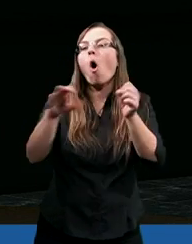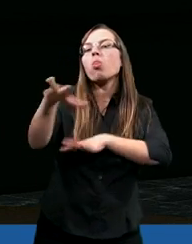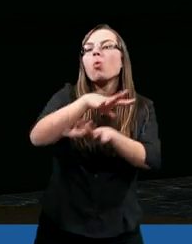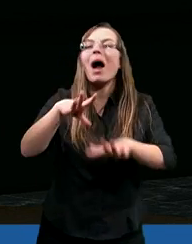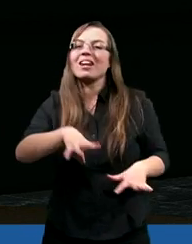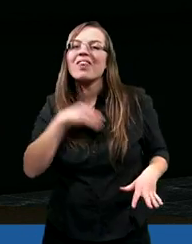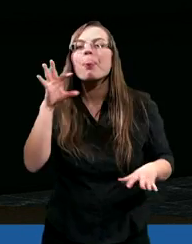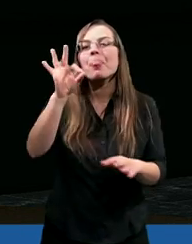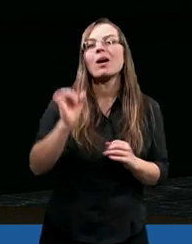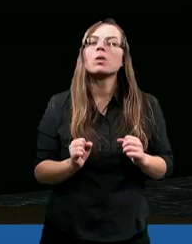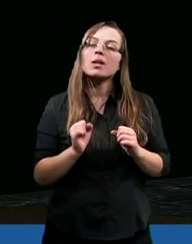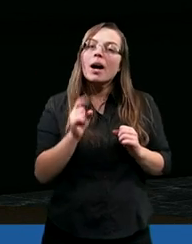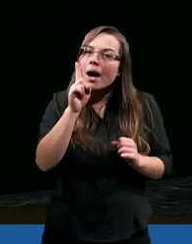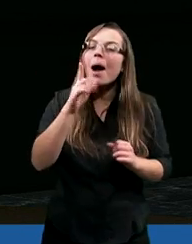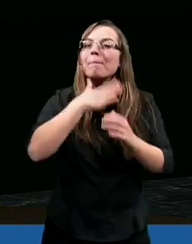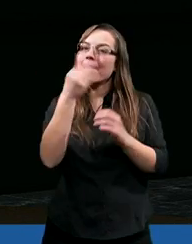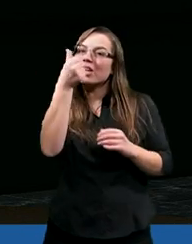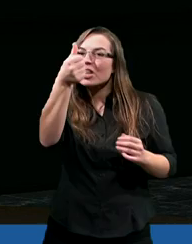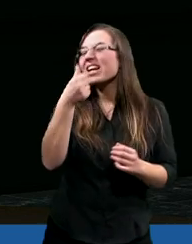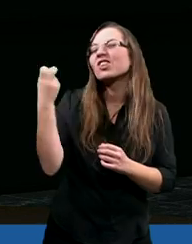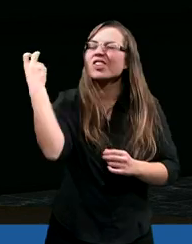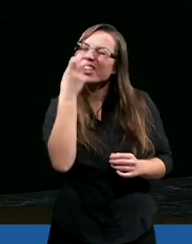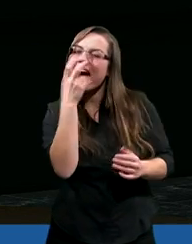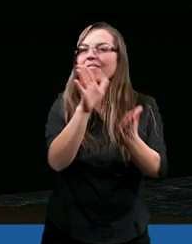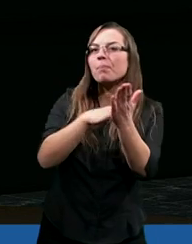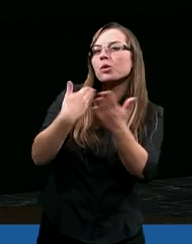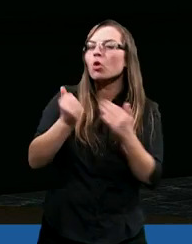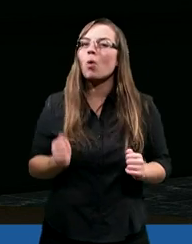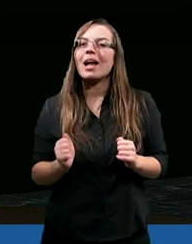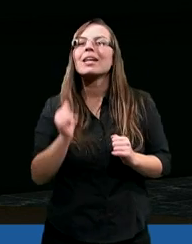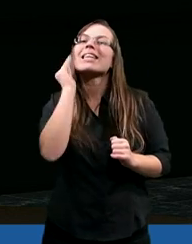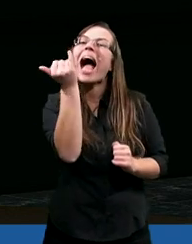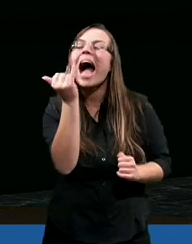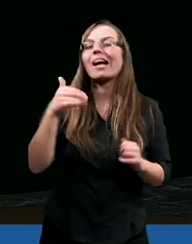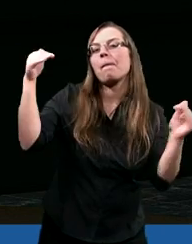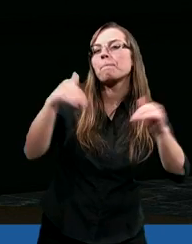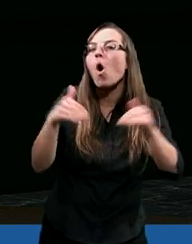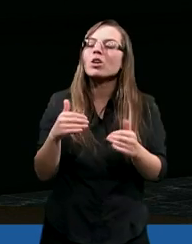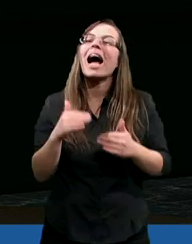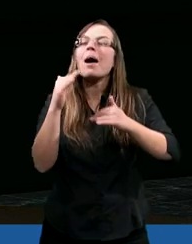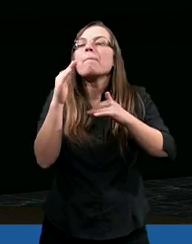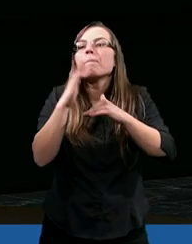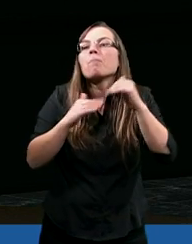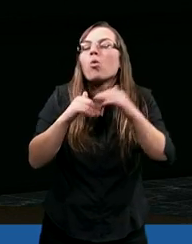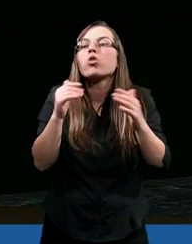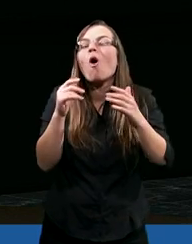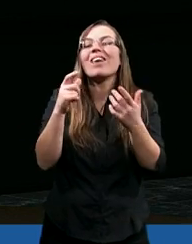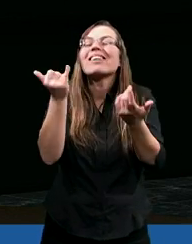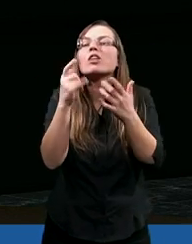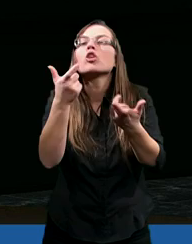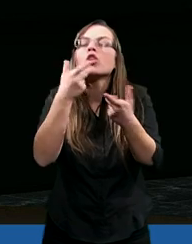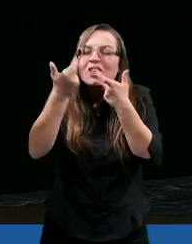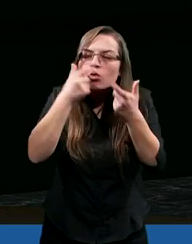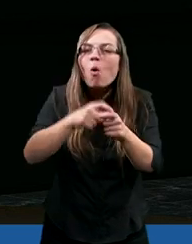Świętego. Podam jeszcze jeden taki ciekawy przykład, jak można próbować obejść Słowo Boże.